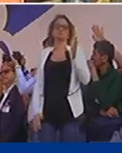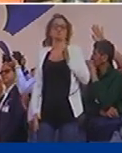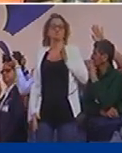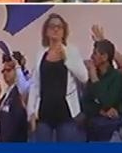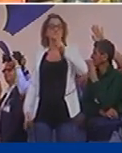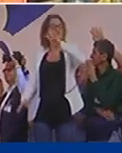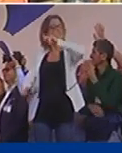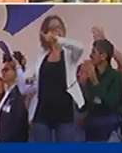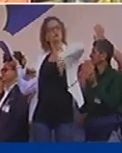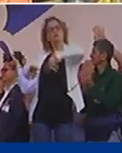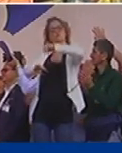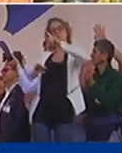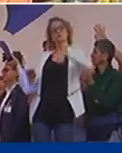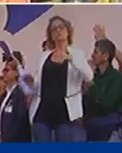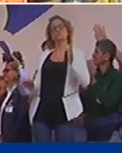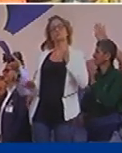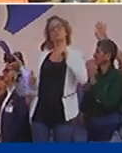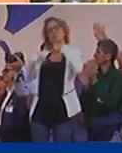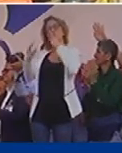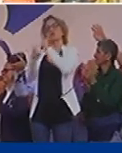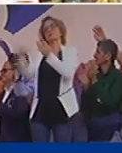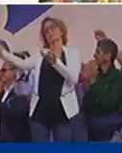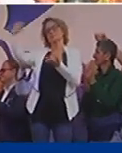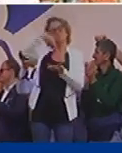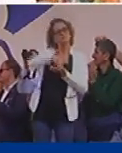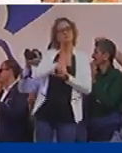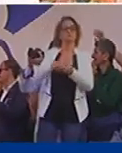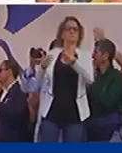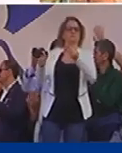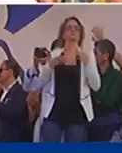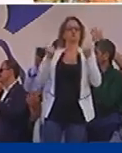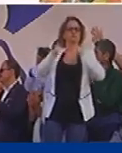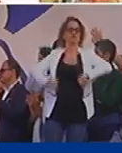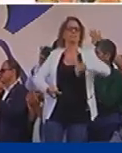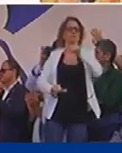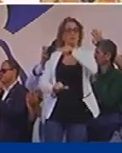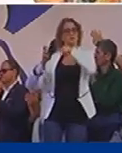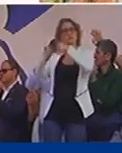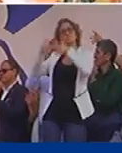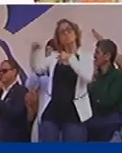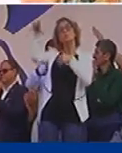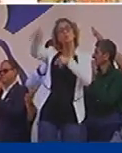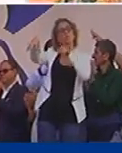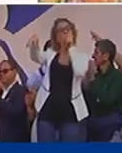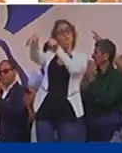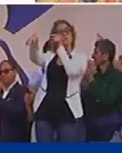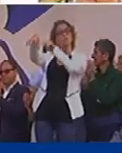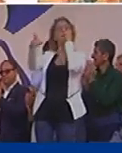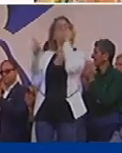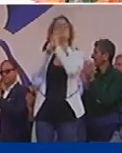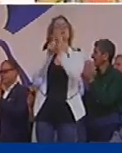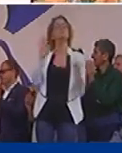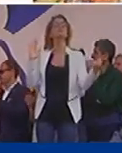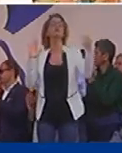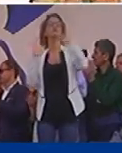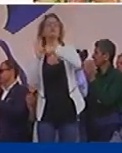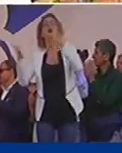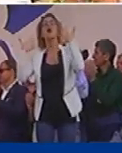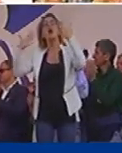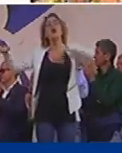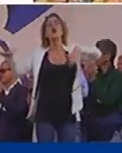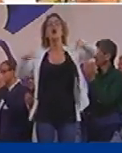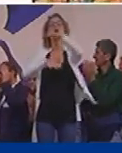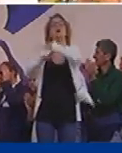24 fino a che non viene restituita ai nostri cittadini. In quella struttura deve tornare aria di